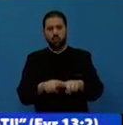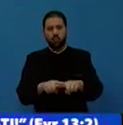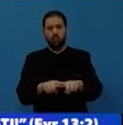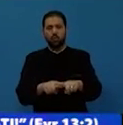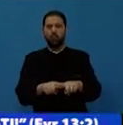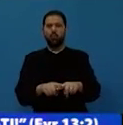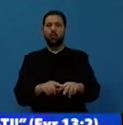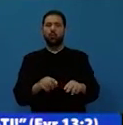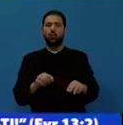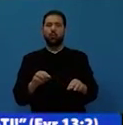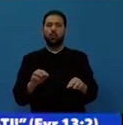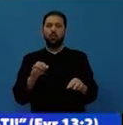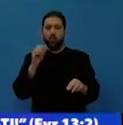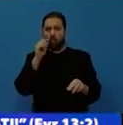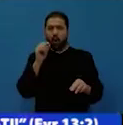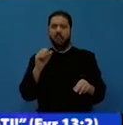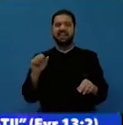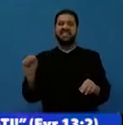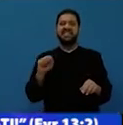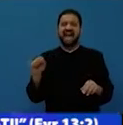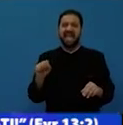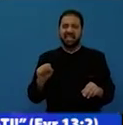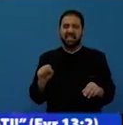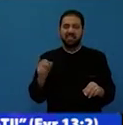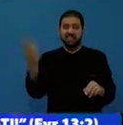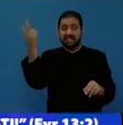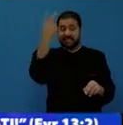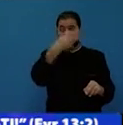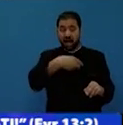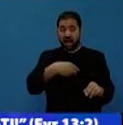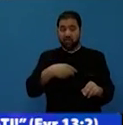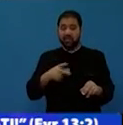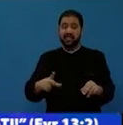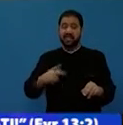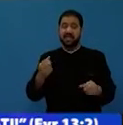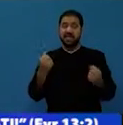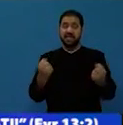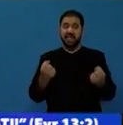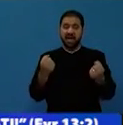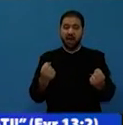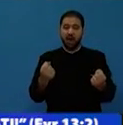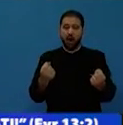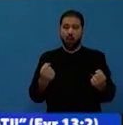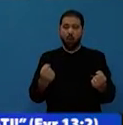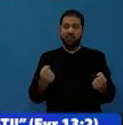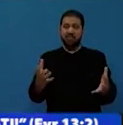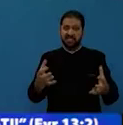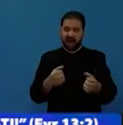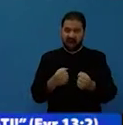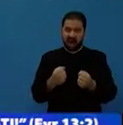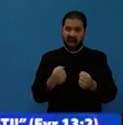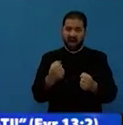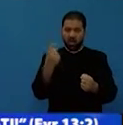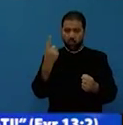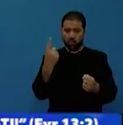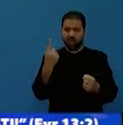cu străinii, să înțelegem cât este de greu și ce dificil este să ai un